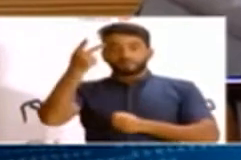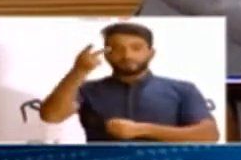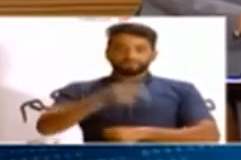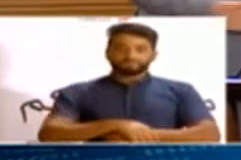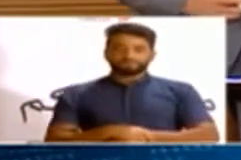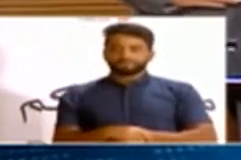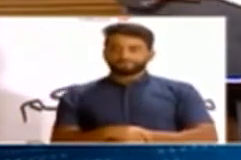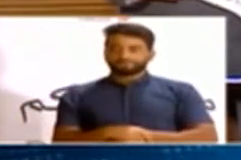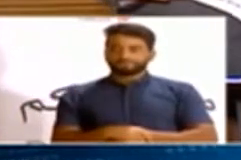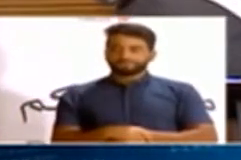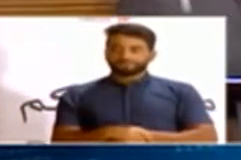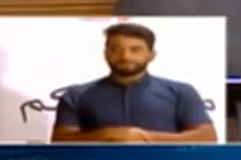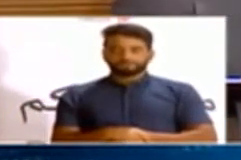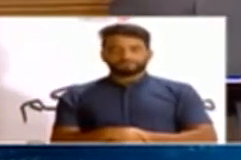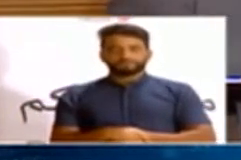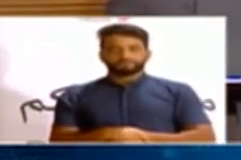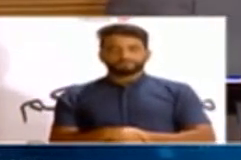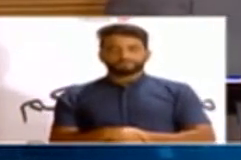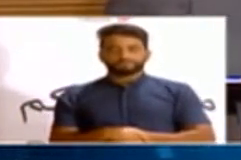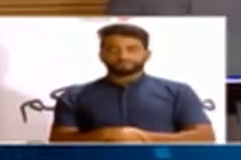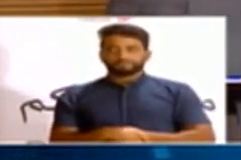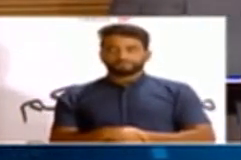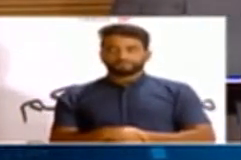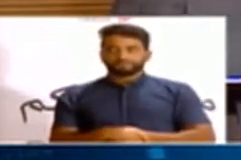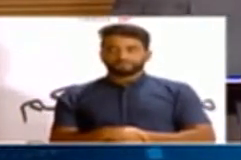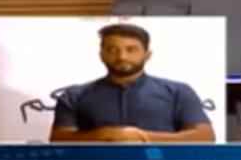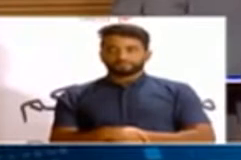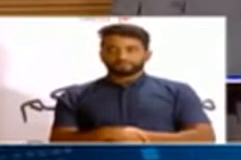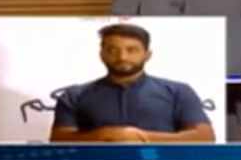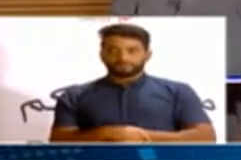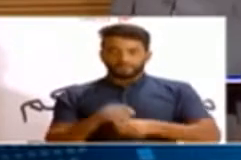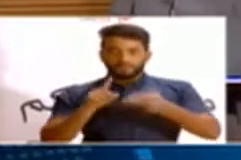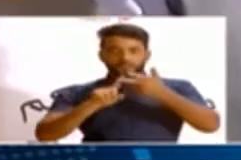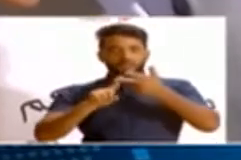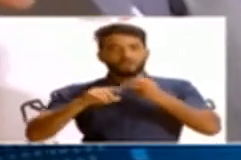الانتخابات الثانية في تونس الديمقراطية الشفافة.